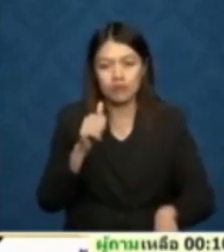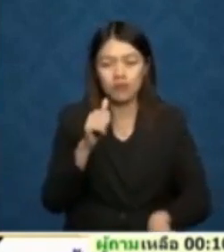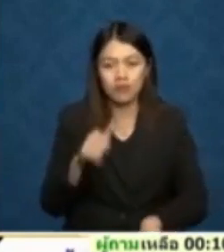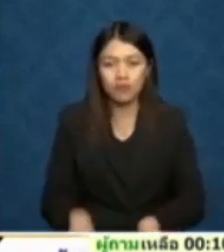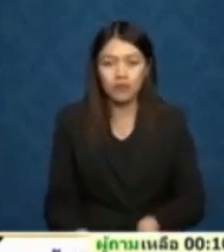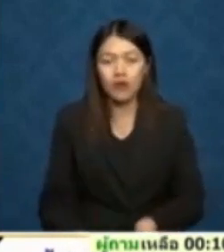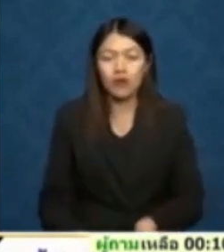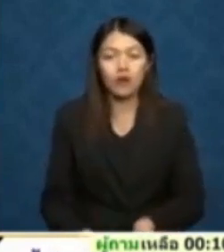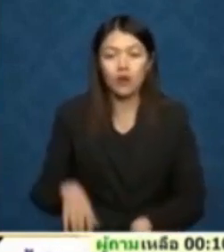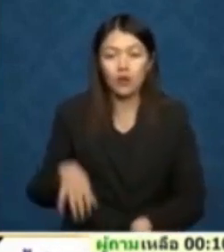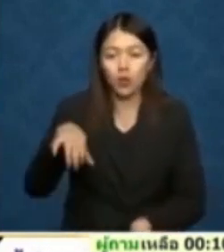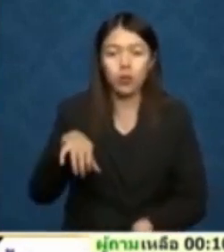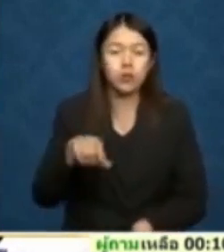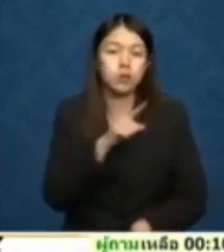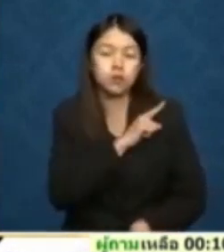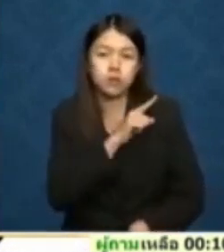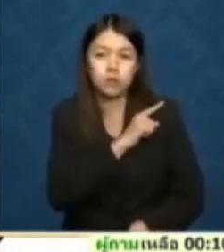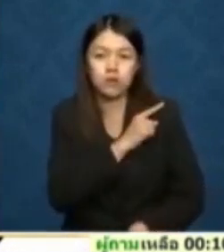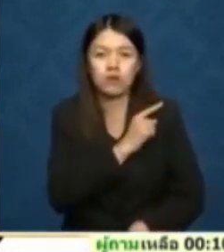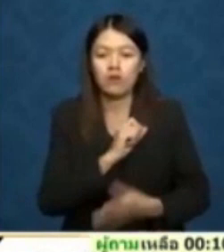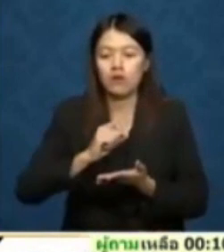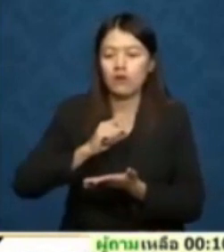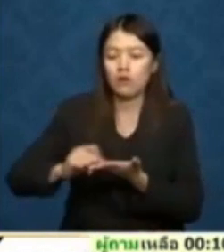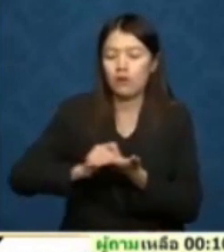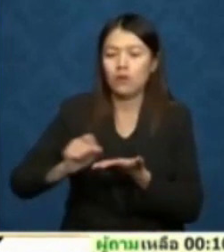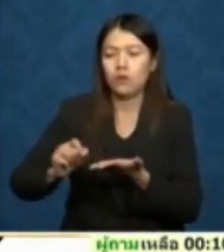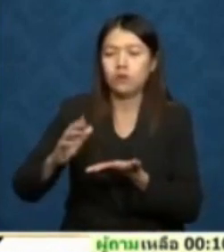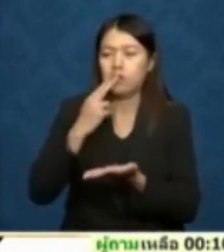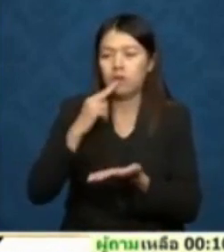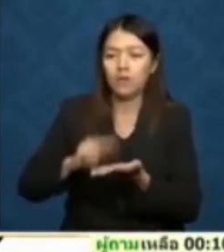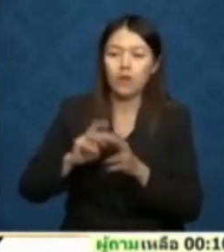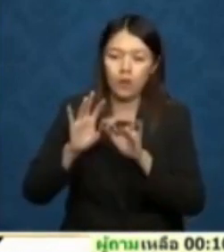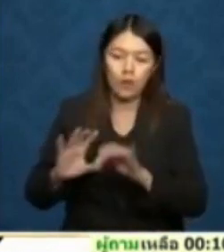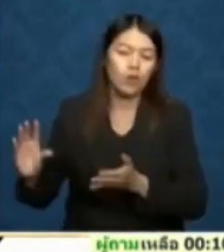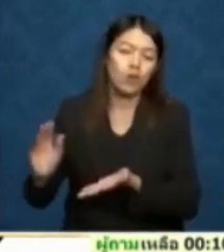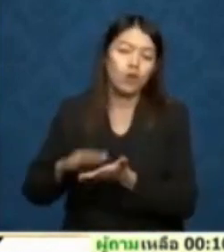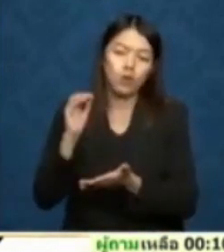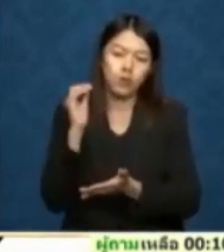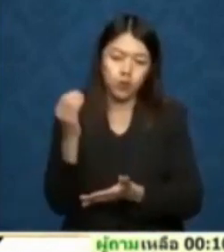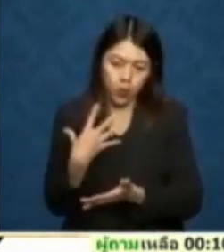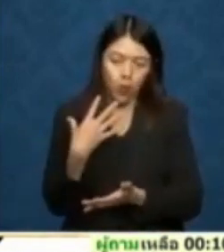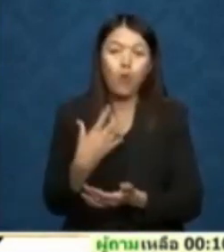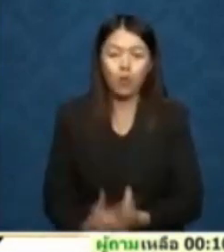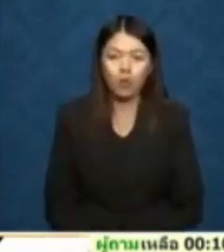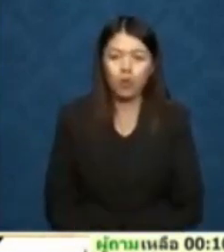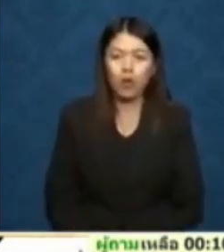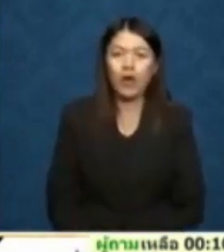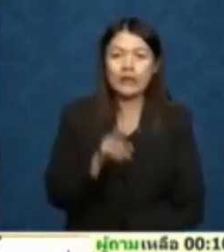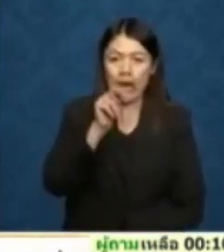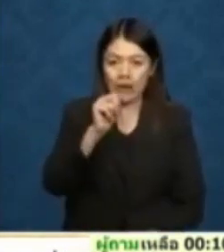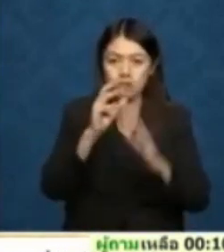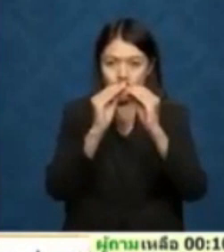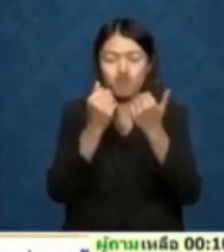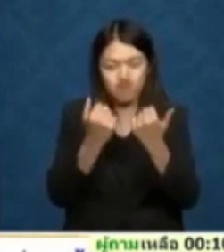ยงานยืนยันมาเป็นลายลักษณ์อักษรให้ครบถ้วนและนัดประชุมกันในวันนี้อีกครั้งหนึ่งนะ